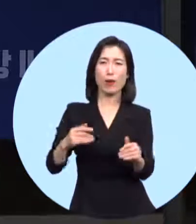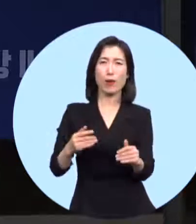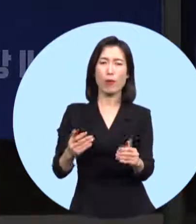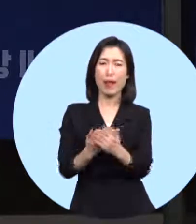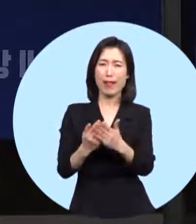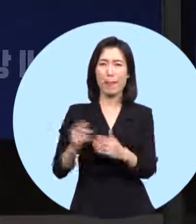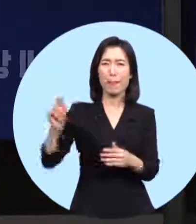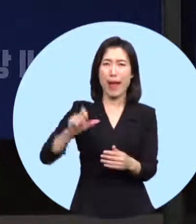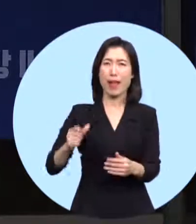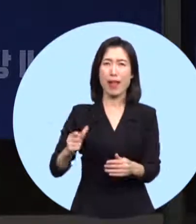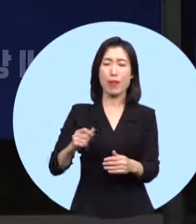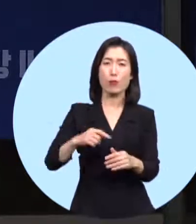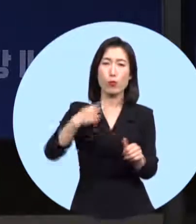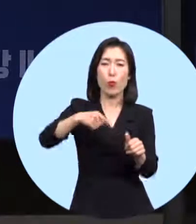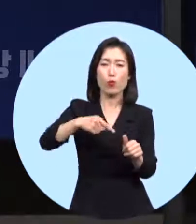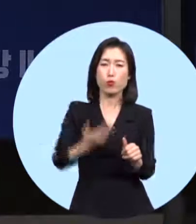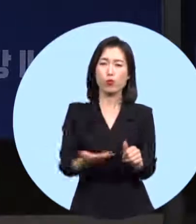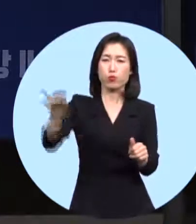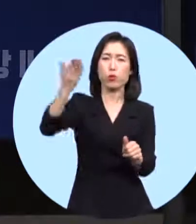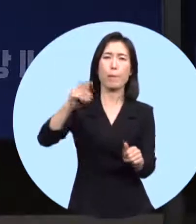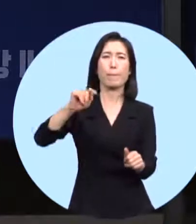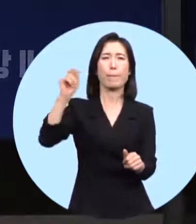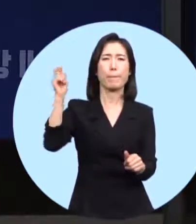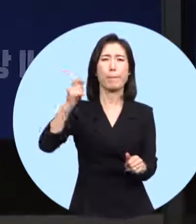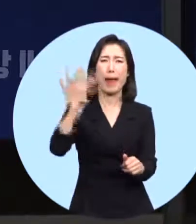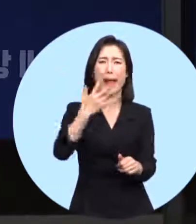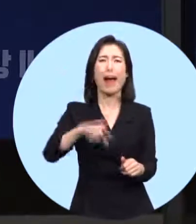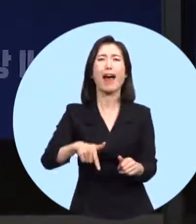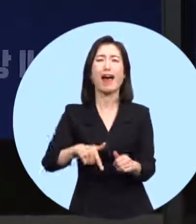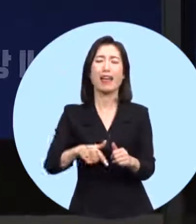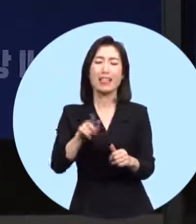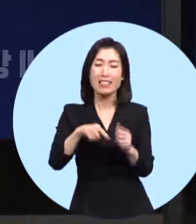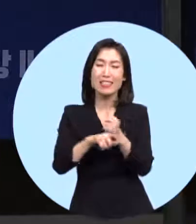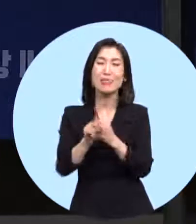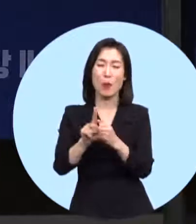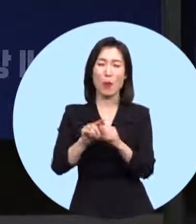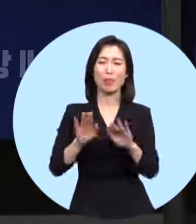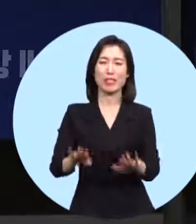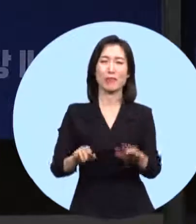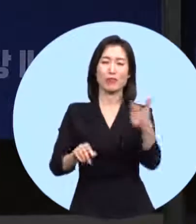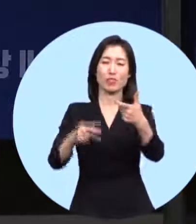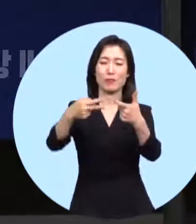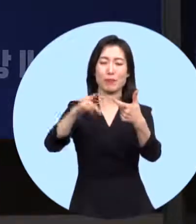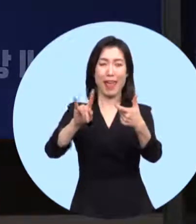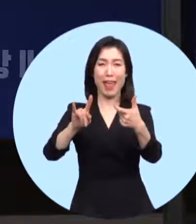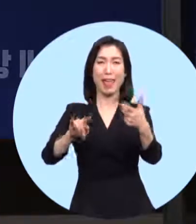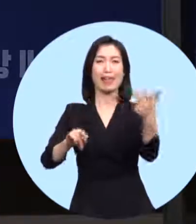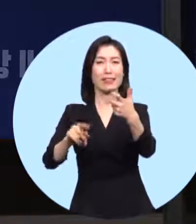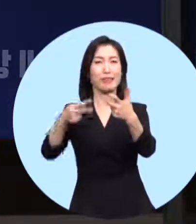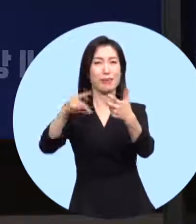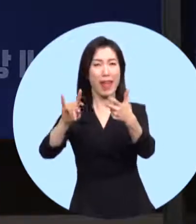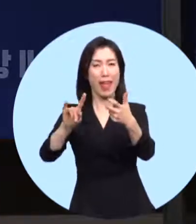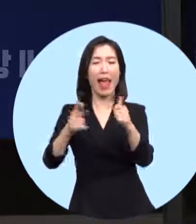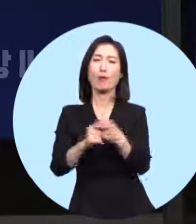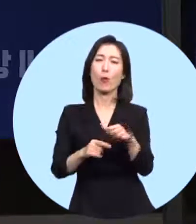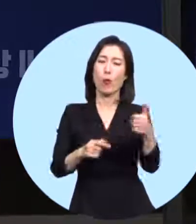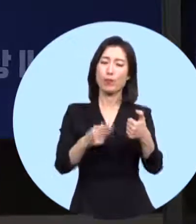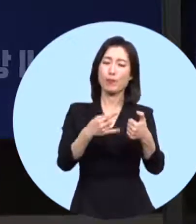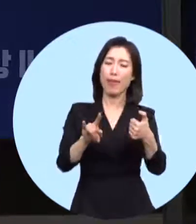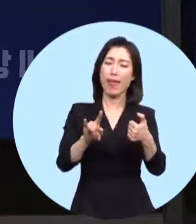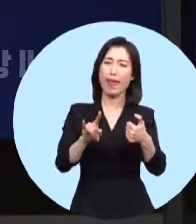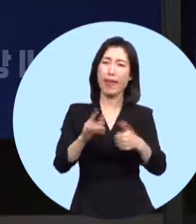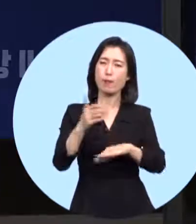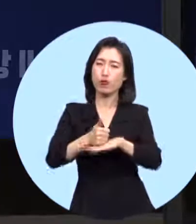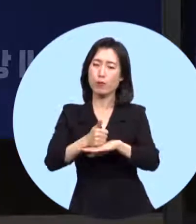굉장히 짧은 기간의 교육 수준이 높아졌거든요. 그 얘기는 뭐냐면 지금 60대, 70대, 또 50대 후반 그런